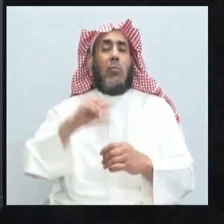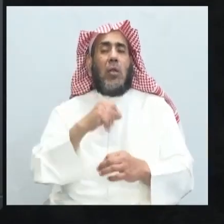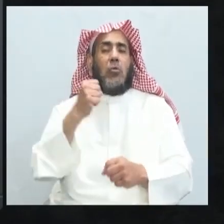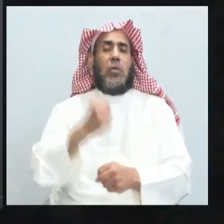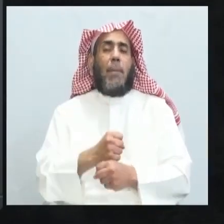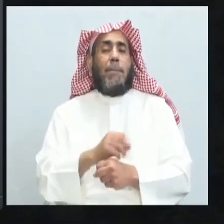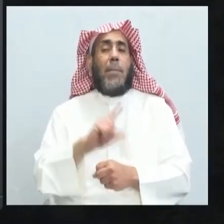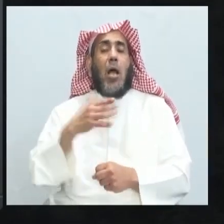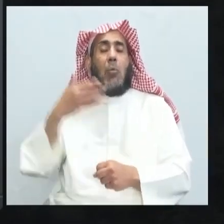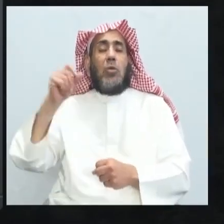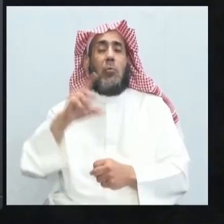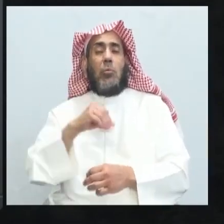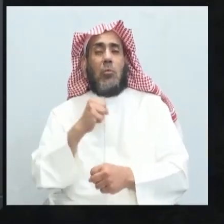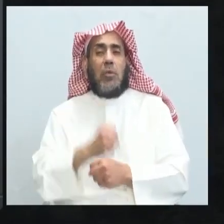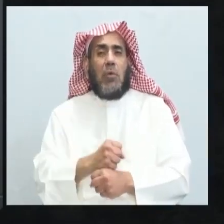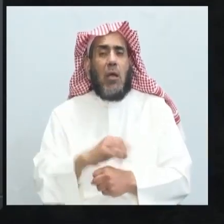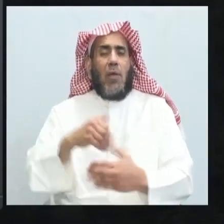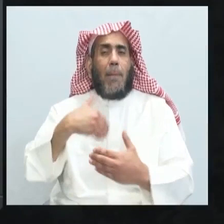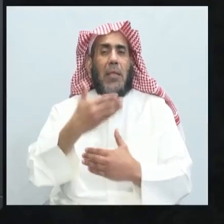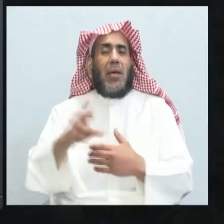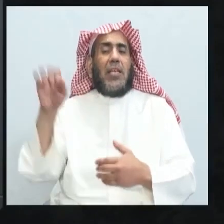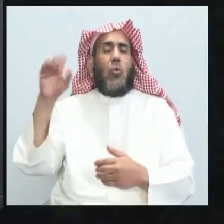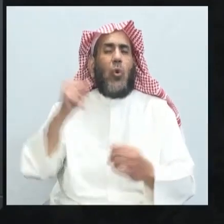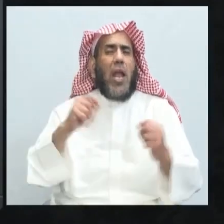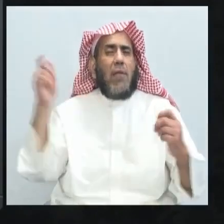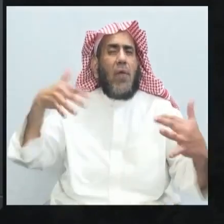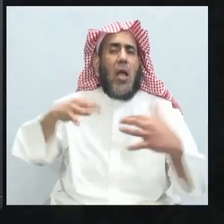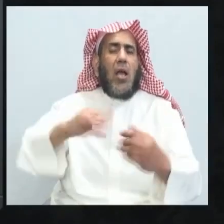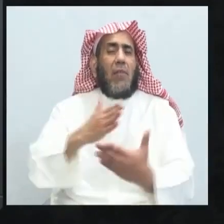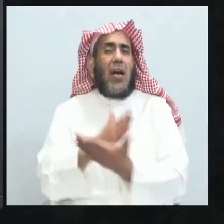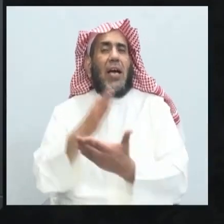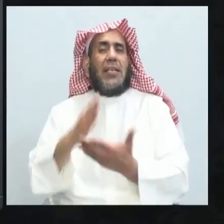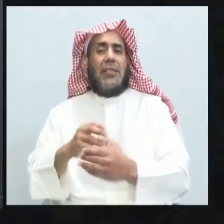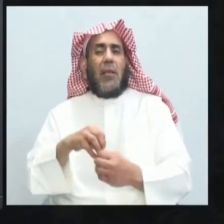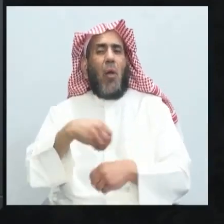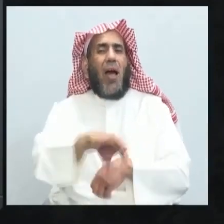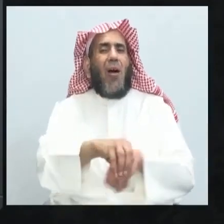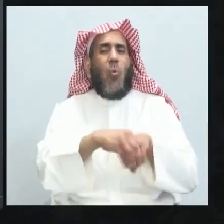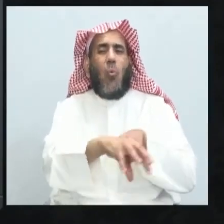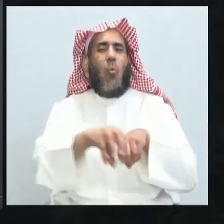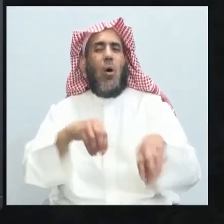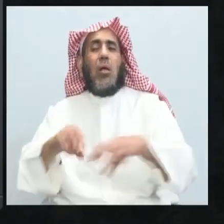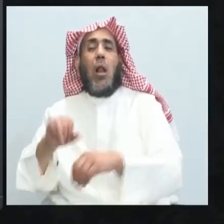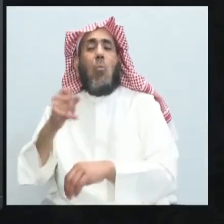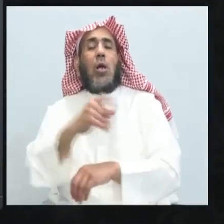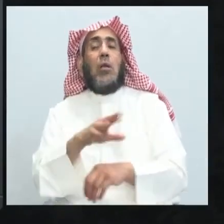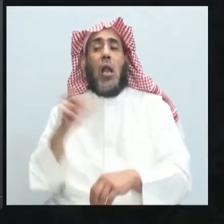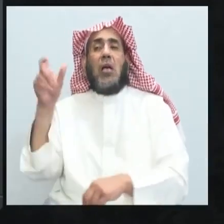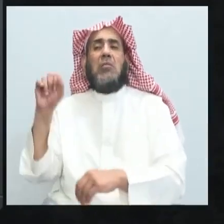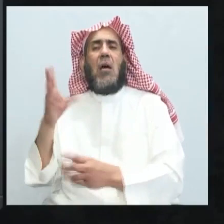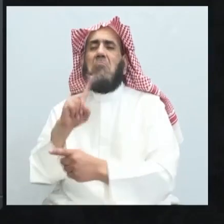والسلام وقلنا ان خطبه النبي في بعد معركه حنين كيف انه قسم الغنائم واعطى المهاجرين ولم يعطي الانصار